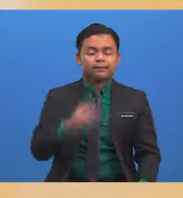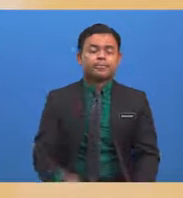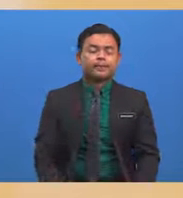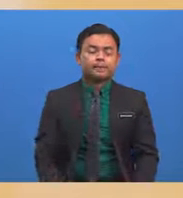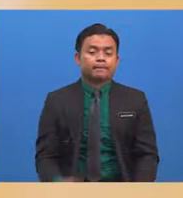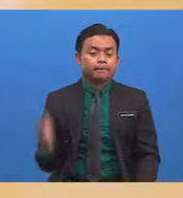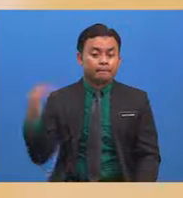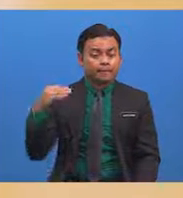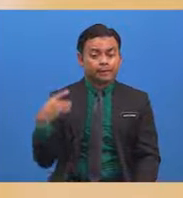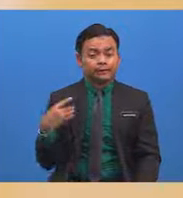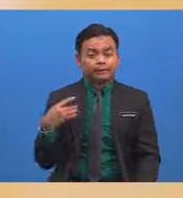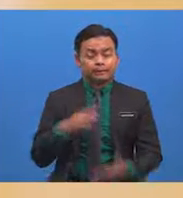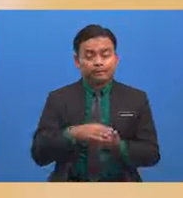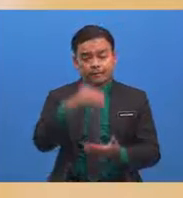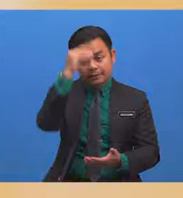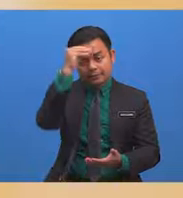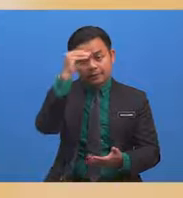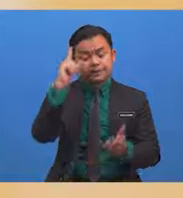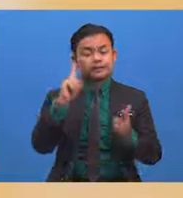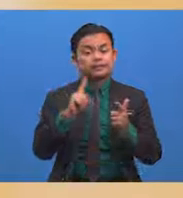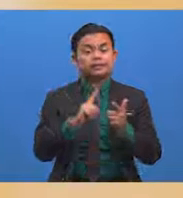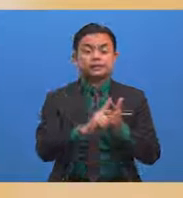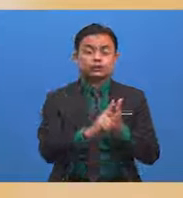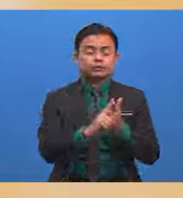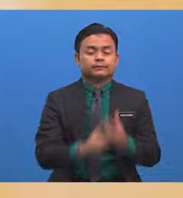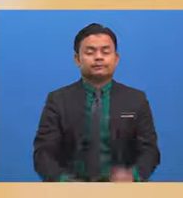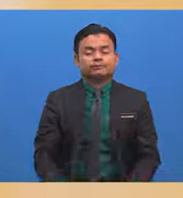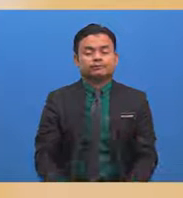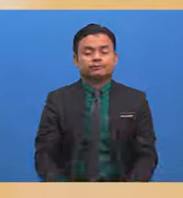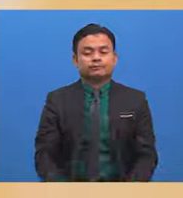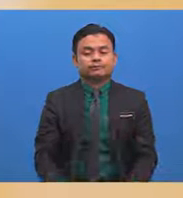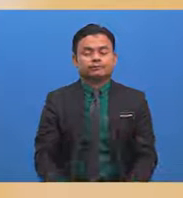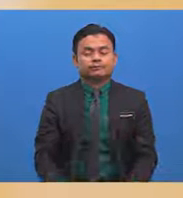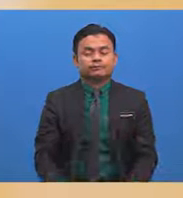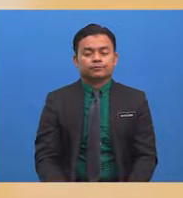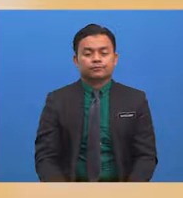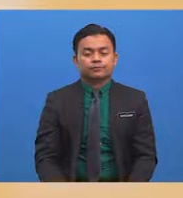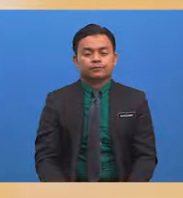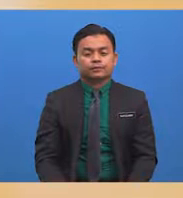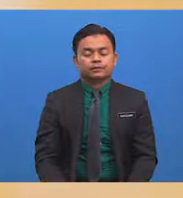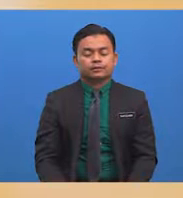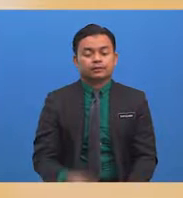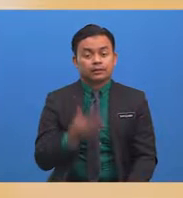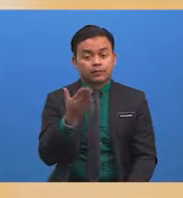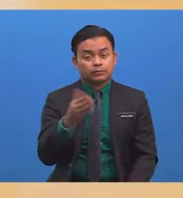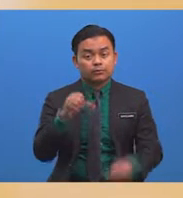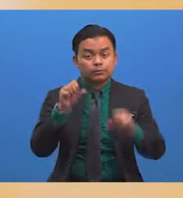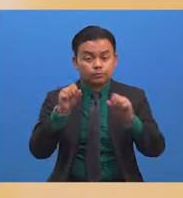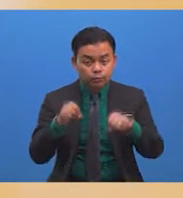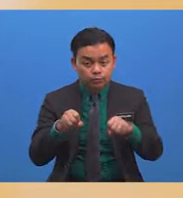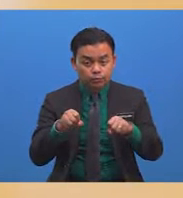kita pelajari pula kriteria pembelajaran yang kedua, iaitu kamu